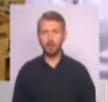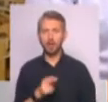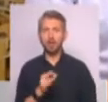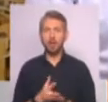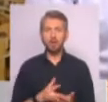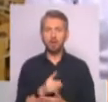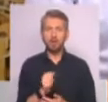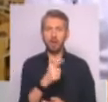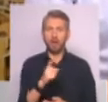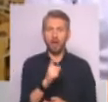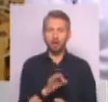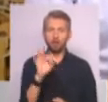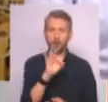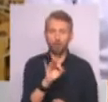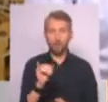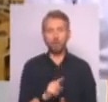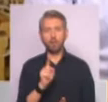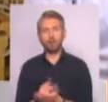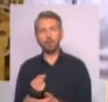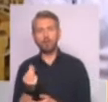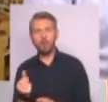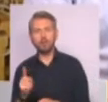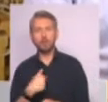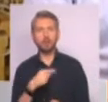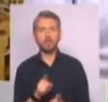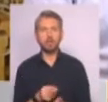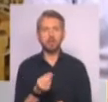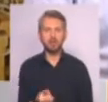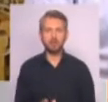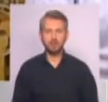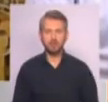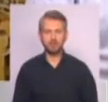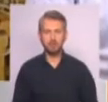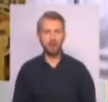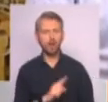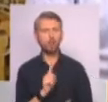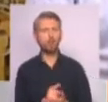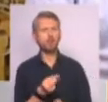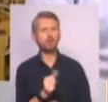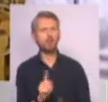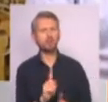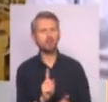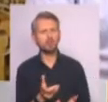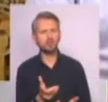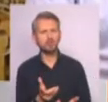за газ нуль і обов'язкова плата. Що я повинна платити? А що за обов'язкова плата в платіжці?